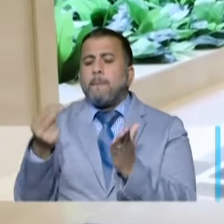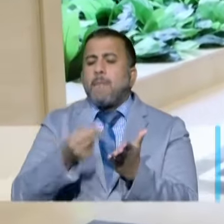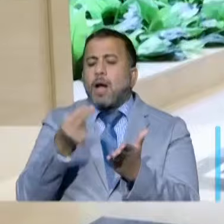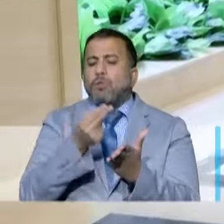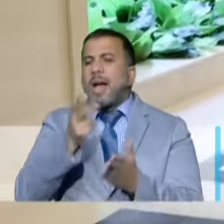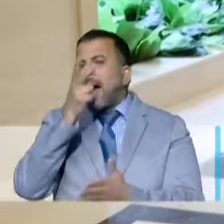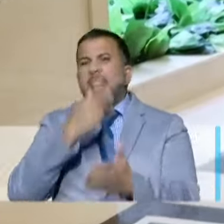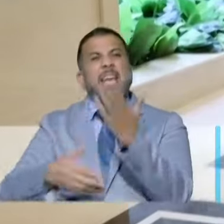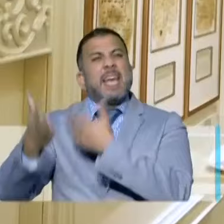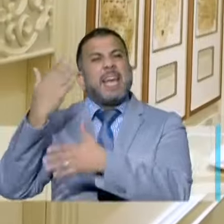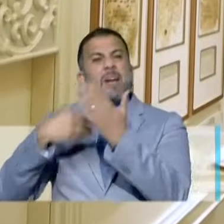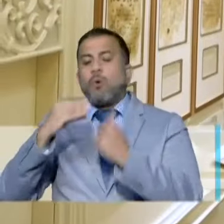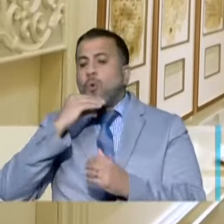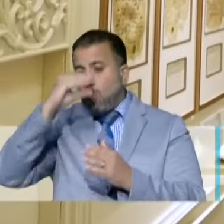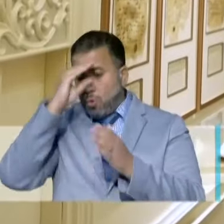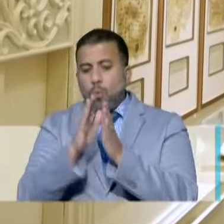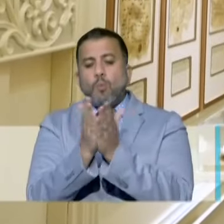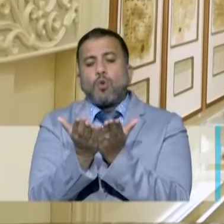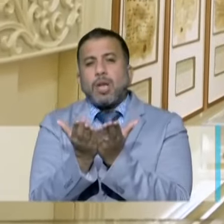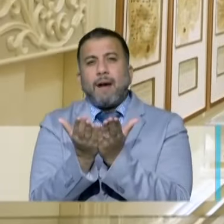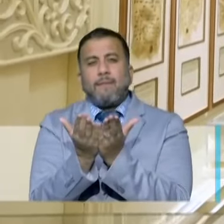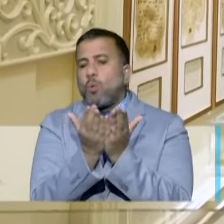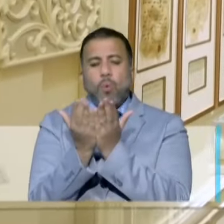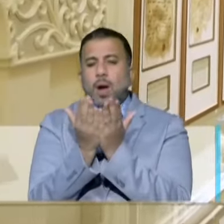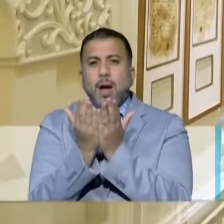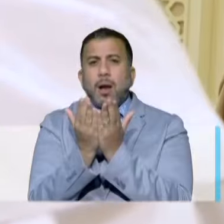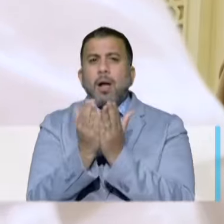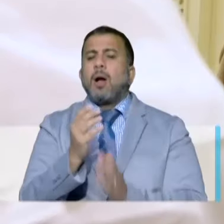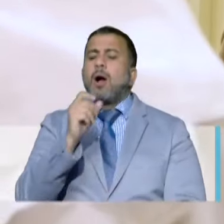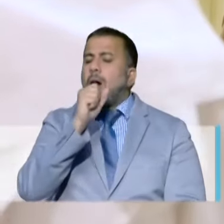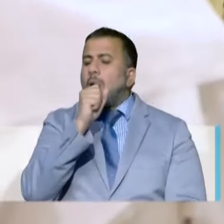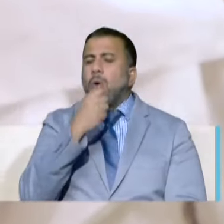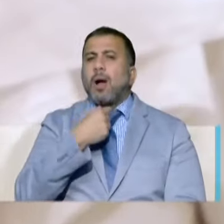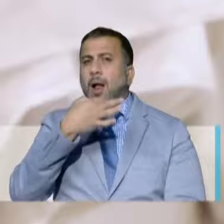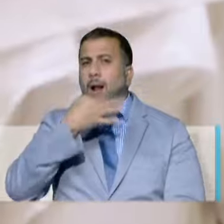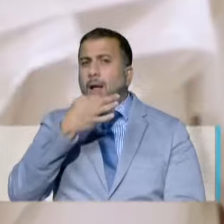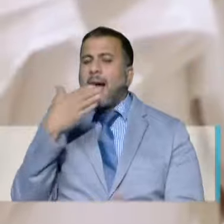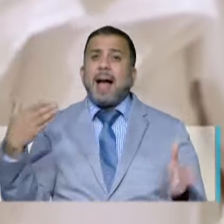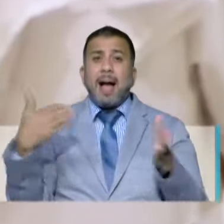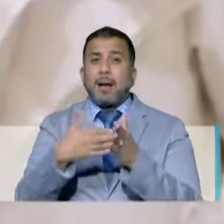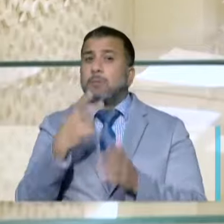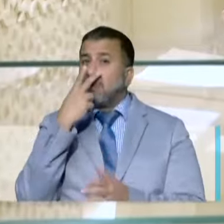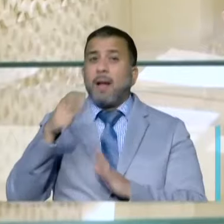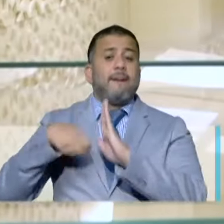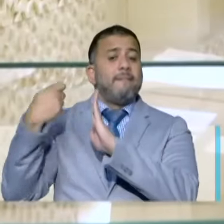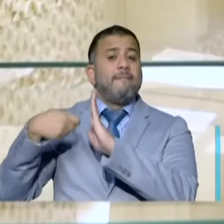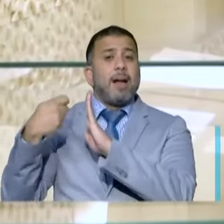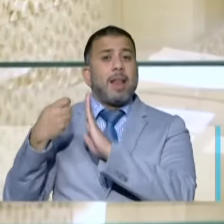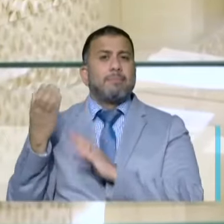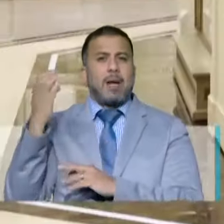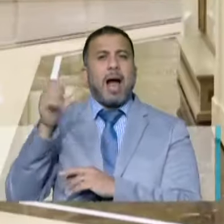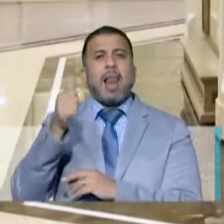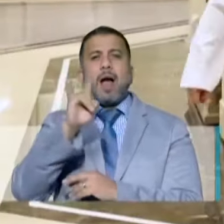ونوادر من نسخ الق المصحف الشريف ومشاهير القراء واختتمت الزياره بمشاهده فيلم الاوصياء